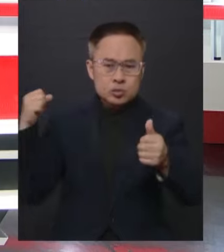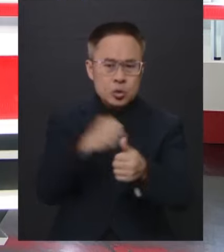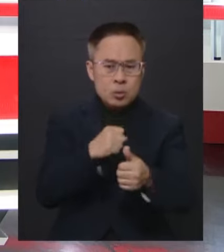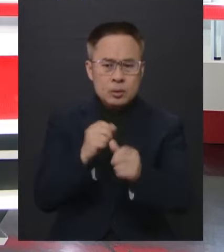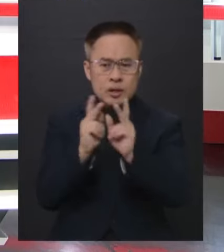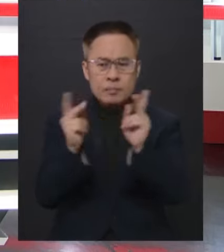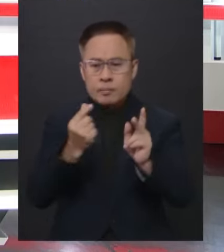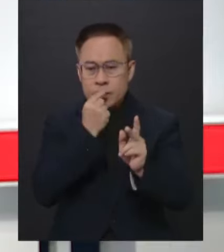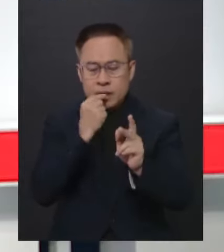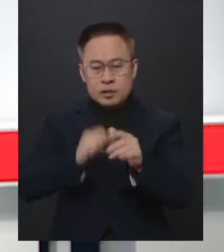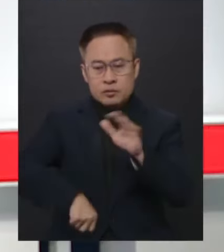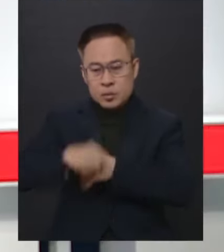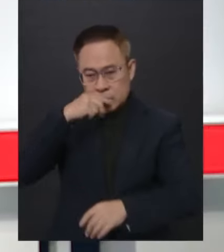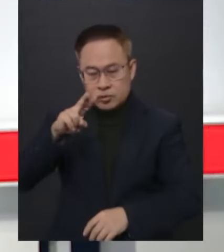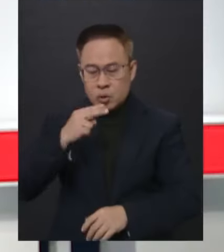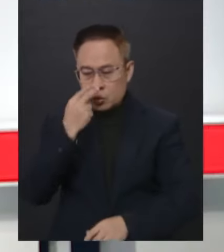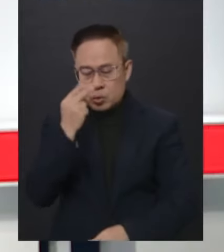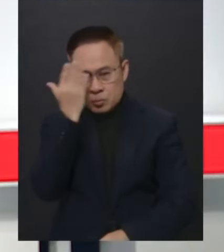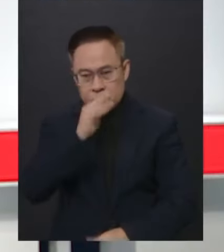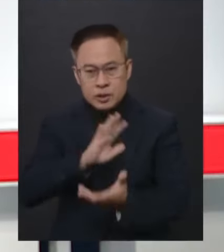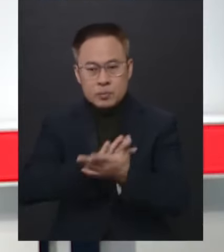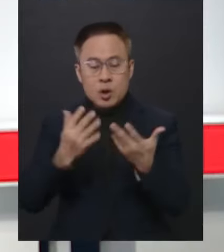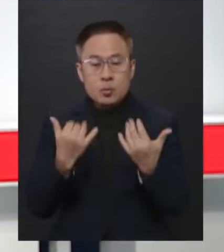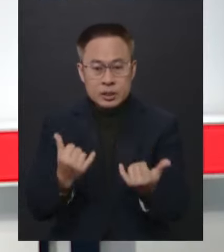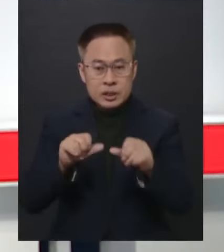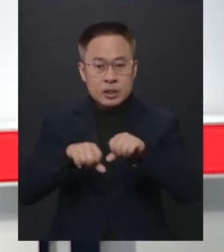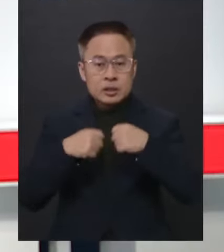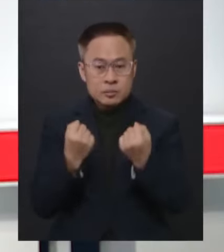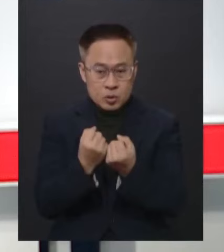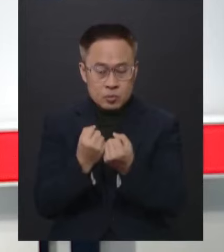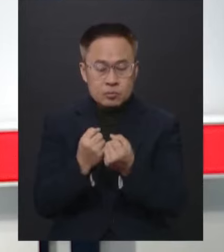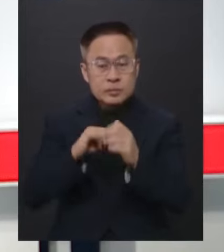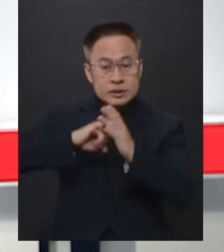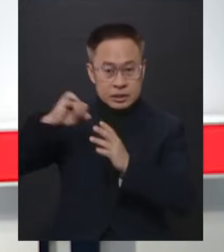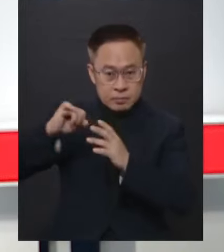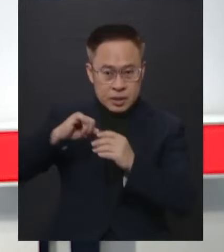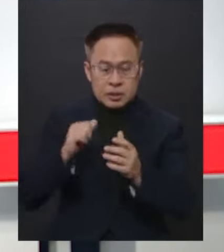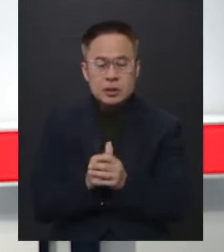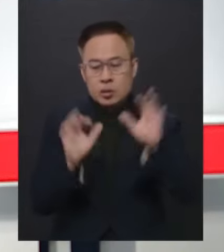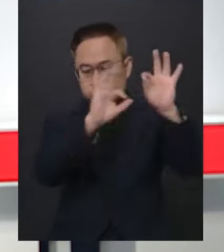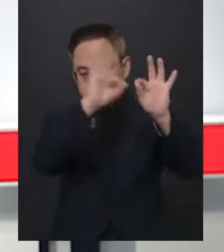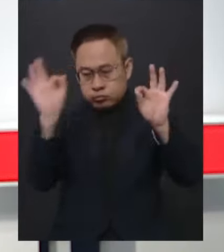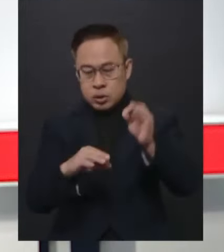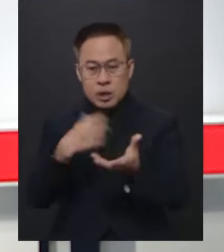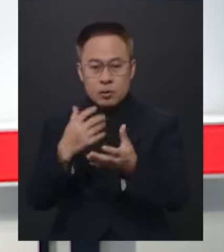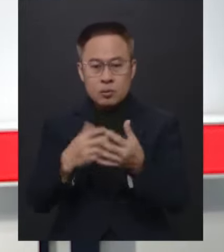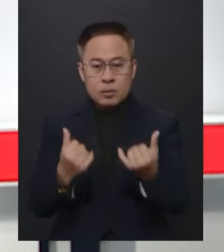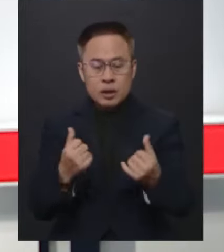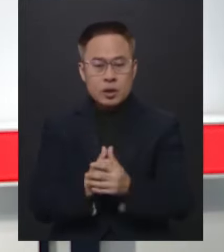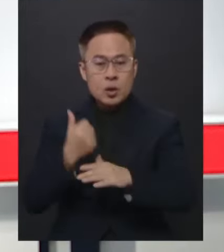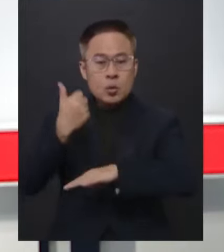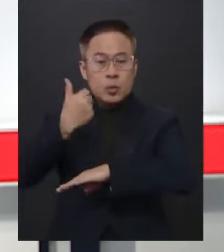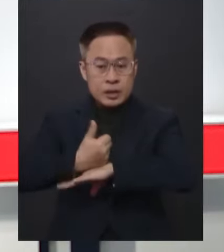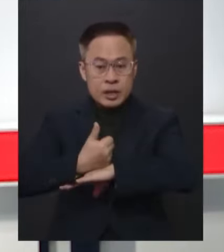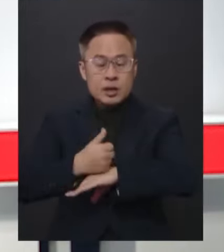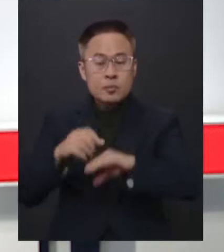แล้วดูไม่ค่อยดีสักเท่าไหร่นะคะล่าสุดค่ะทางสโมสรเชียงใหม่ FC ก็มีการออกแถลงการนะคะว่าทางโค้ชบอส